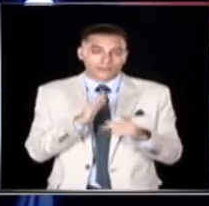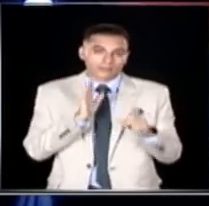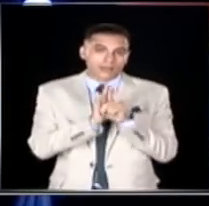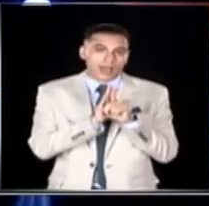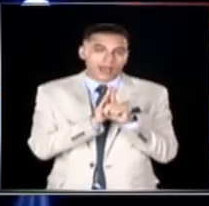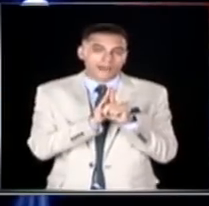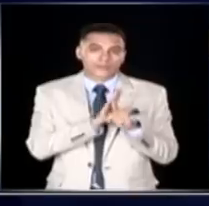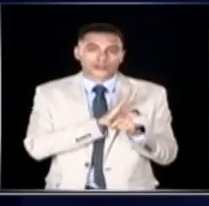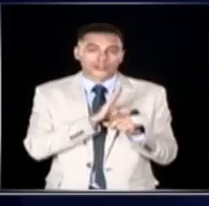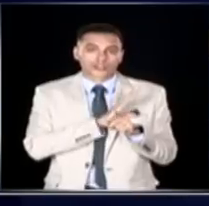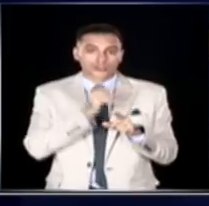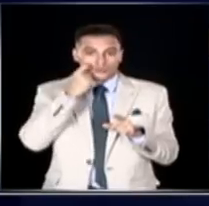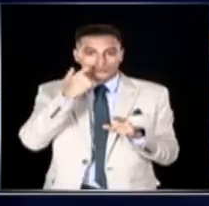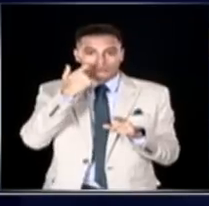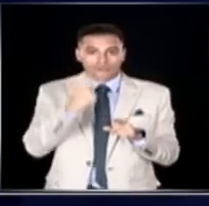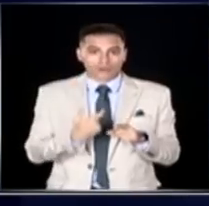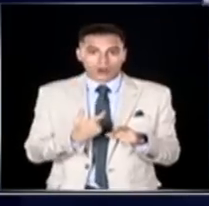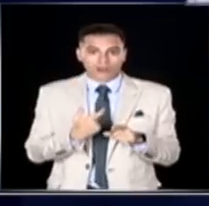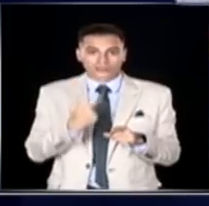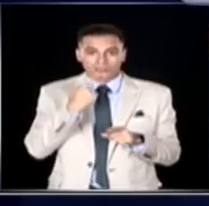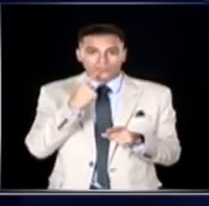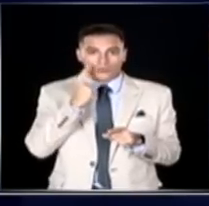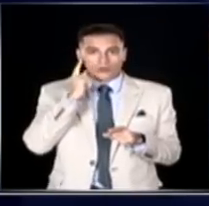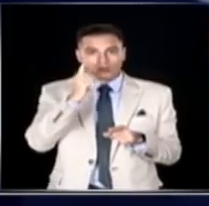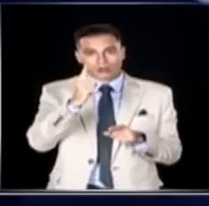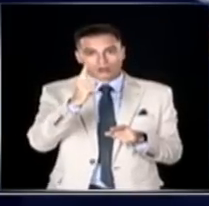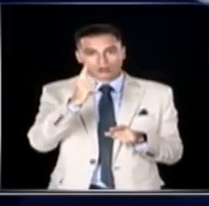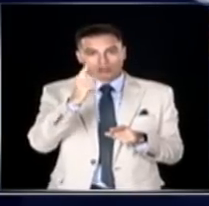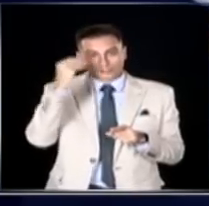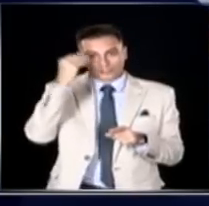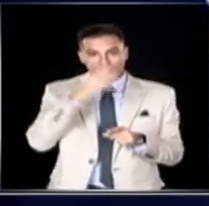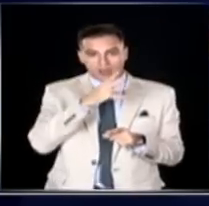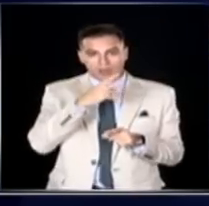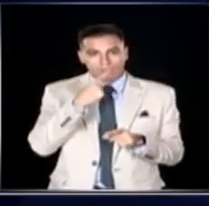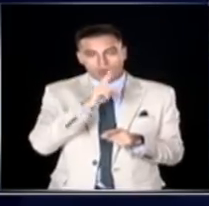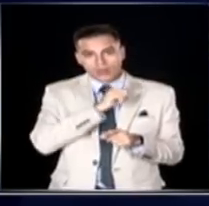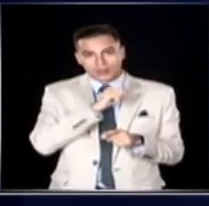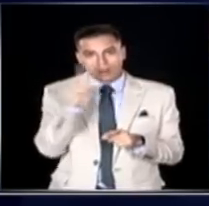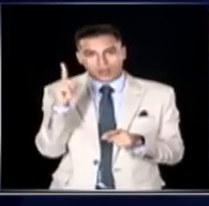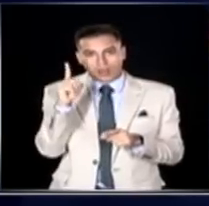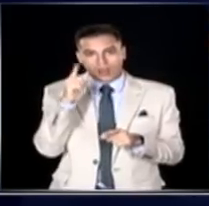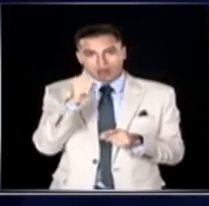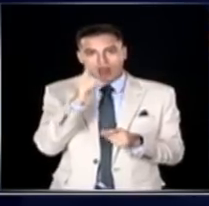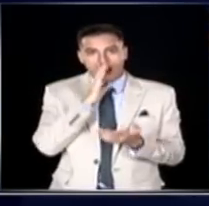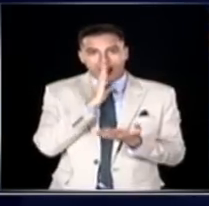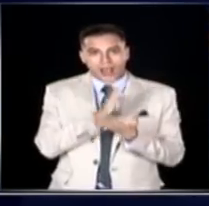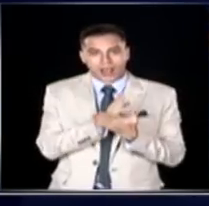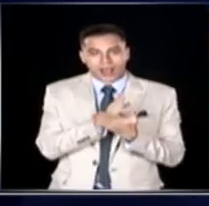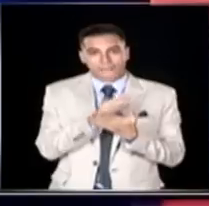الإمام الجليل ده وقف له وقال له لأ، ما تاخدش غير